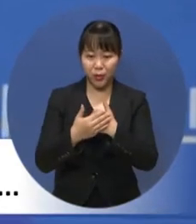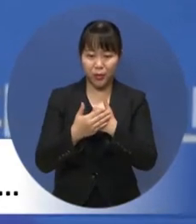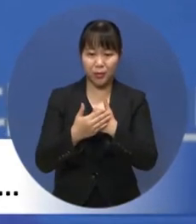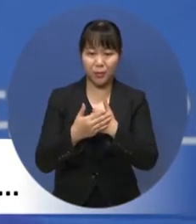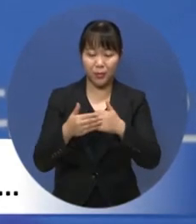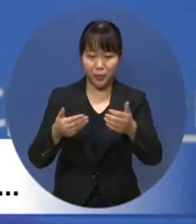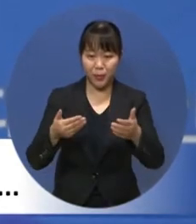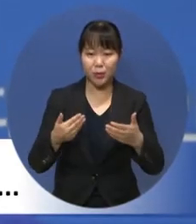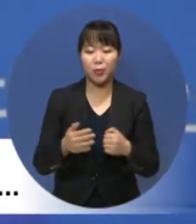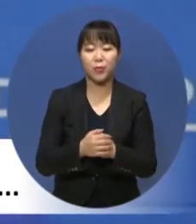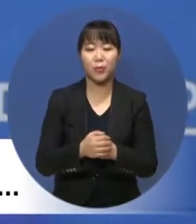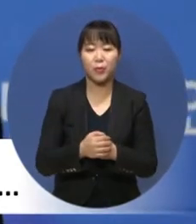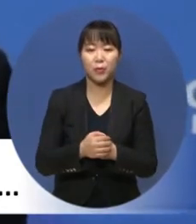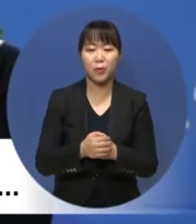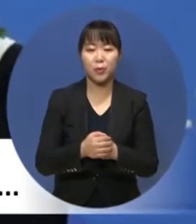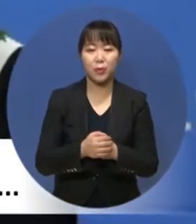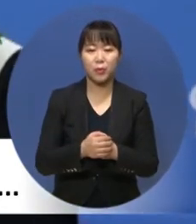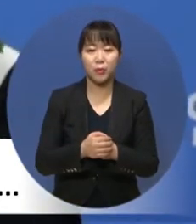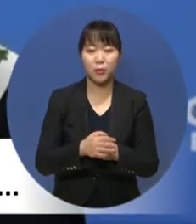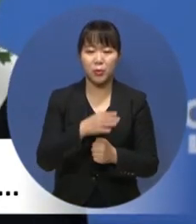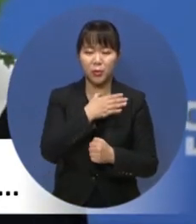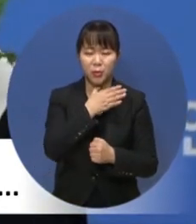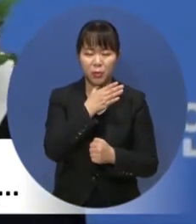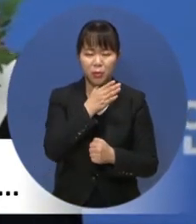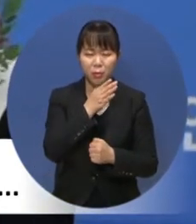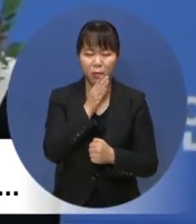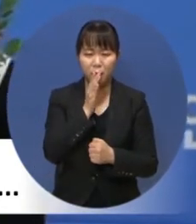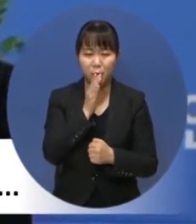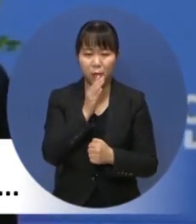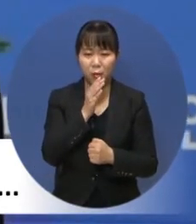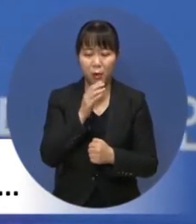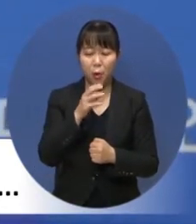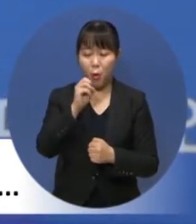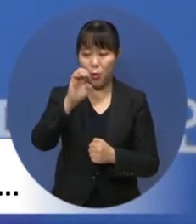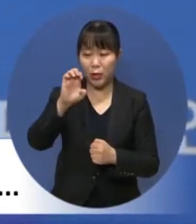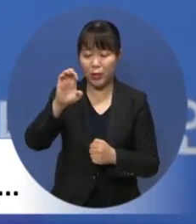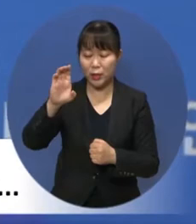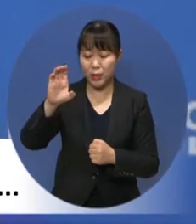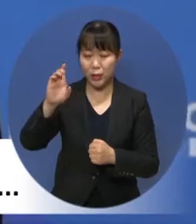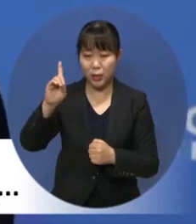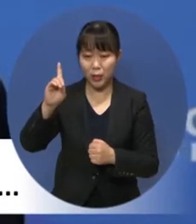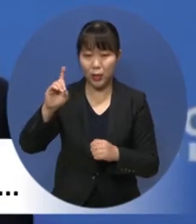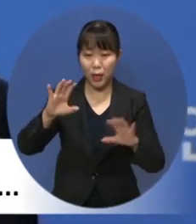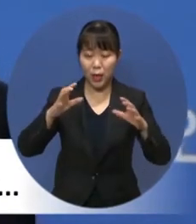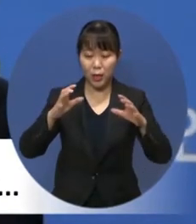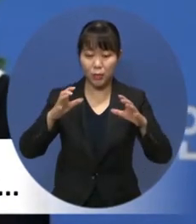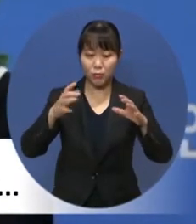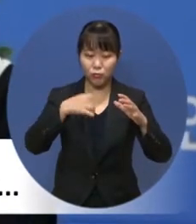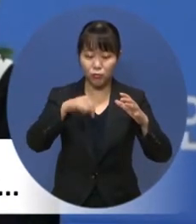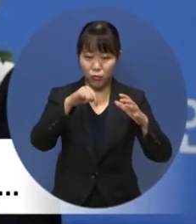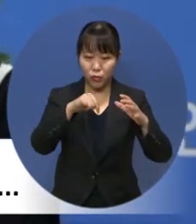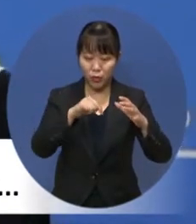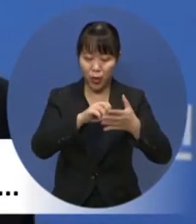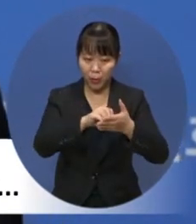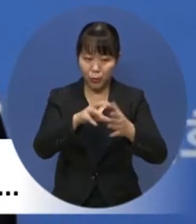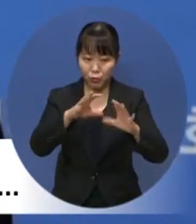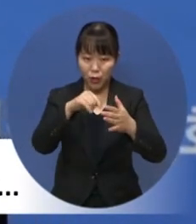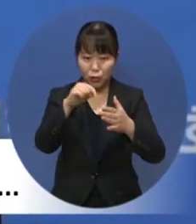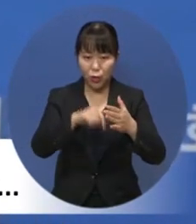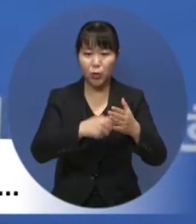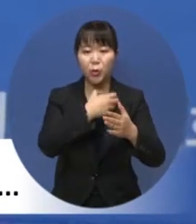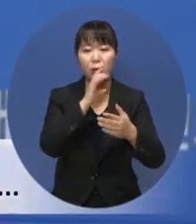청문을 빠뜨려서 아 본심이 타입 과도 해서 뭐 이 놈들 그리고